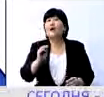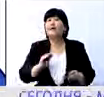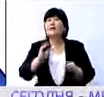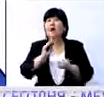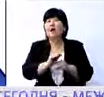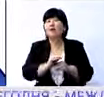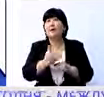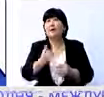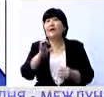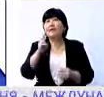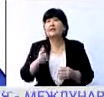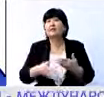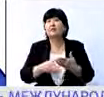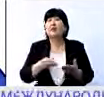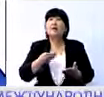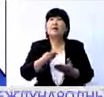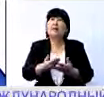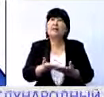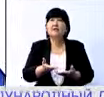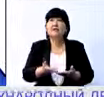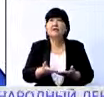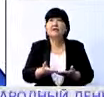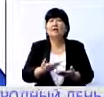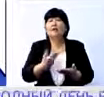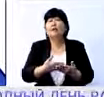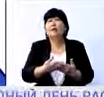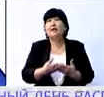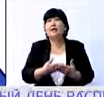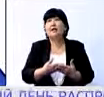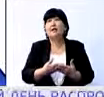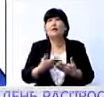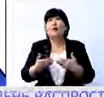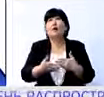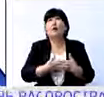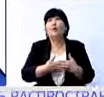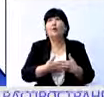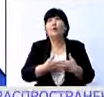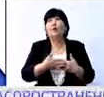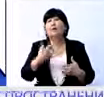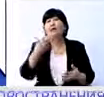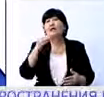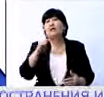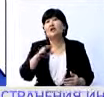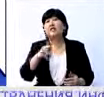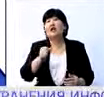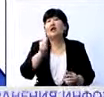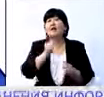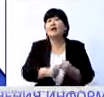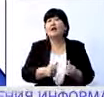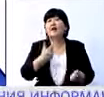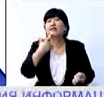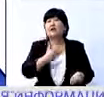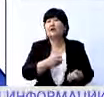дополнительно в виде социальной поддержки выплачивается порядка чуть более 5000 тенге за каждую